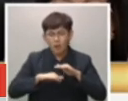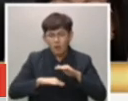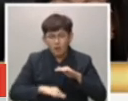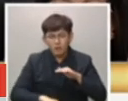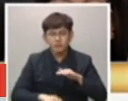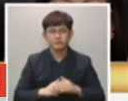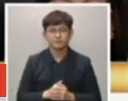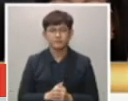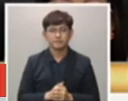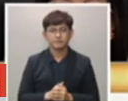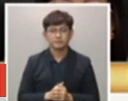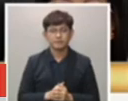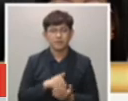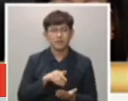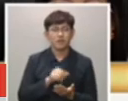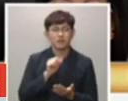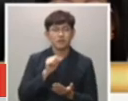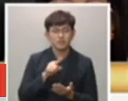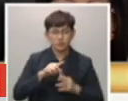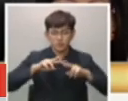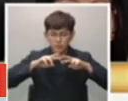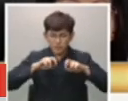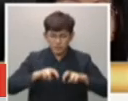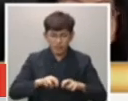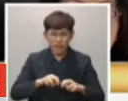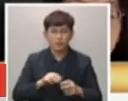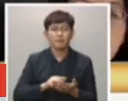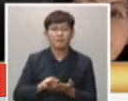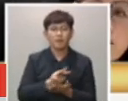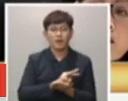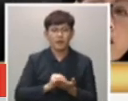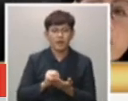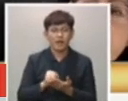ข้อมูลจากศูนย์พยากรณ์เศรษฐกิจและธุรกิจของมหาวิทยาลั